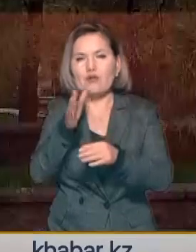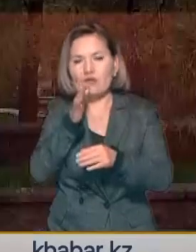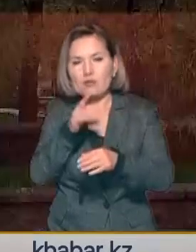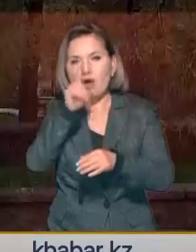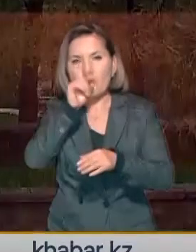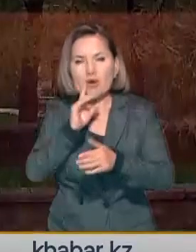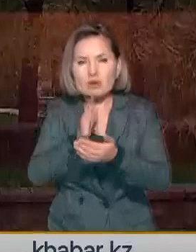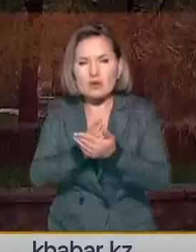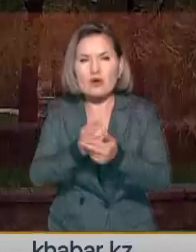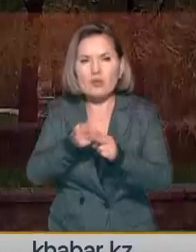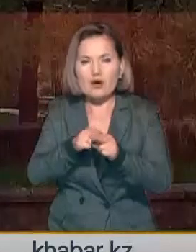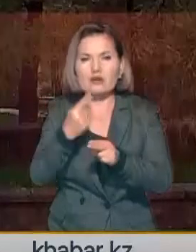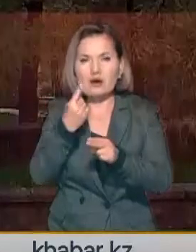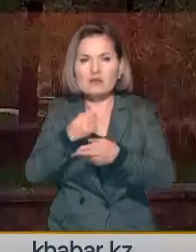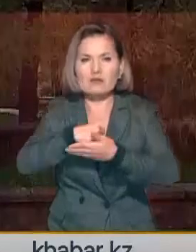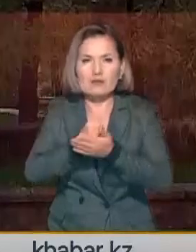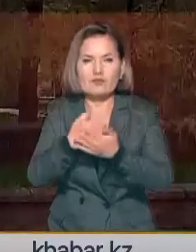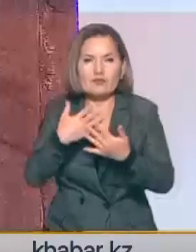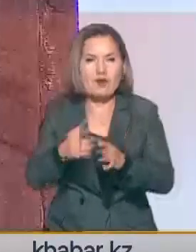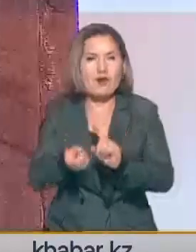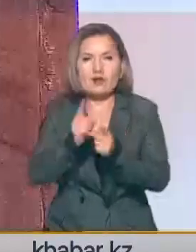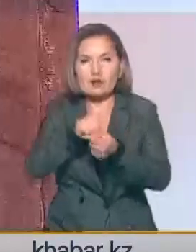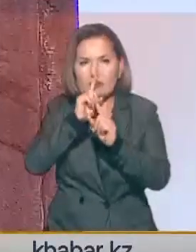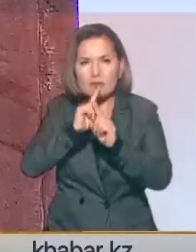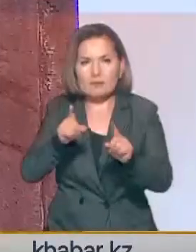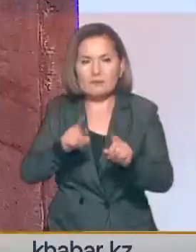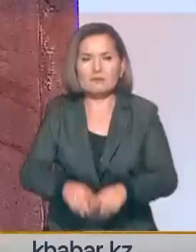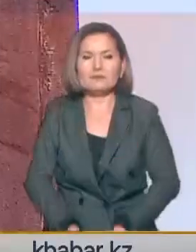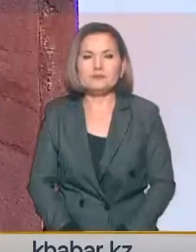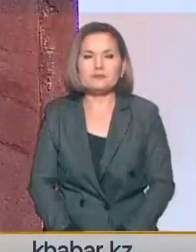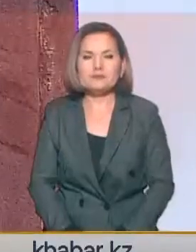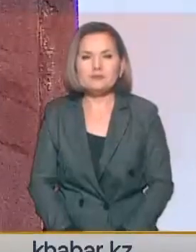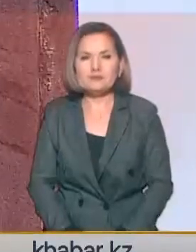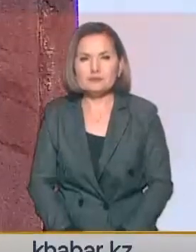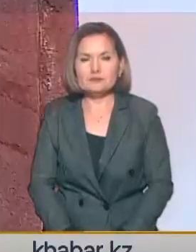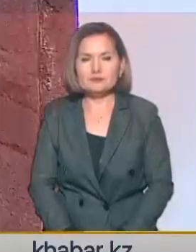Сондықтан таңдау осыған түскен. Ердәулет Ыбырайұлы, Айдос Меделбеков, хабар.